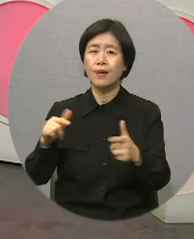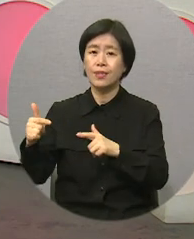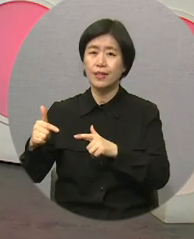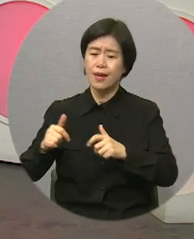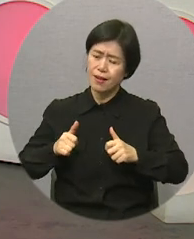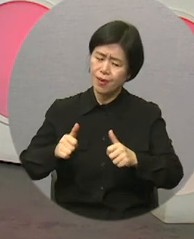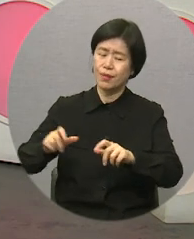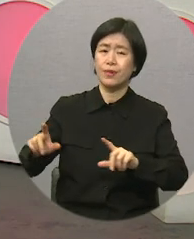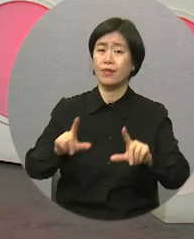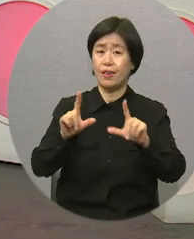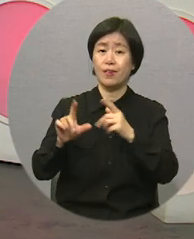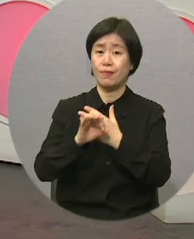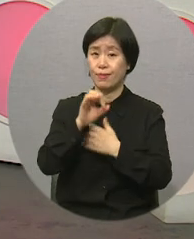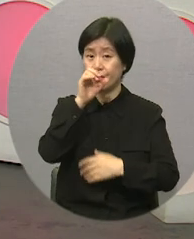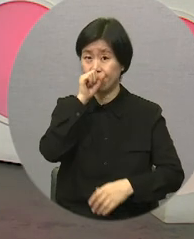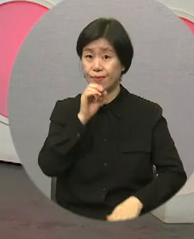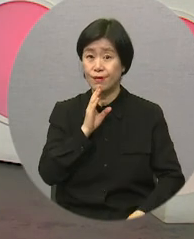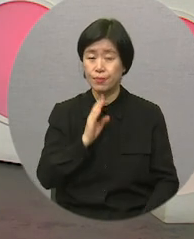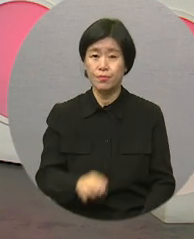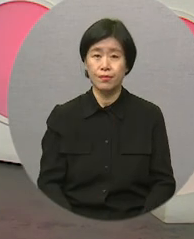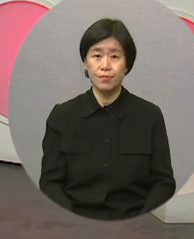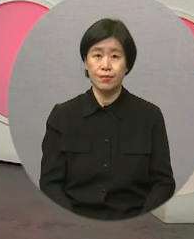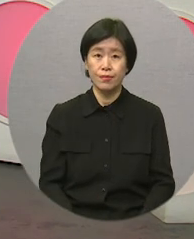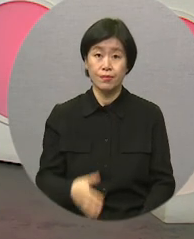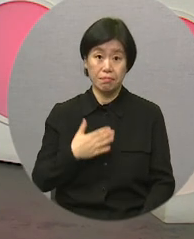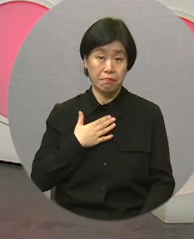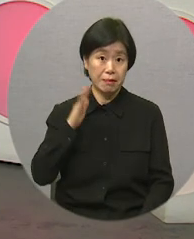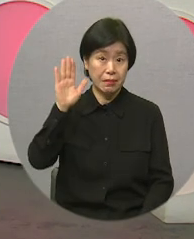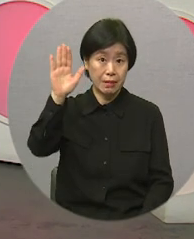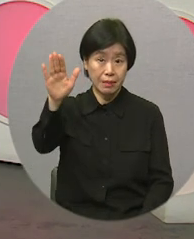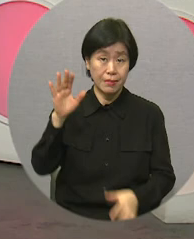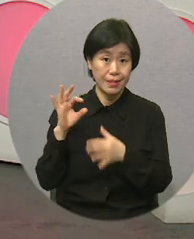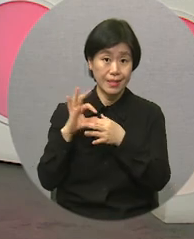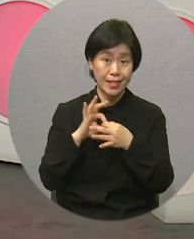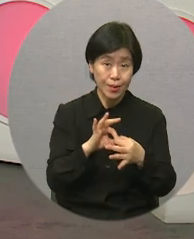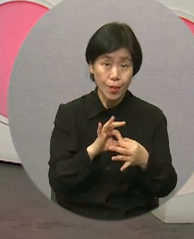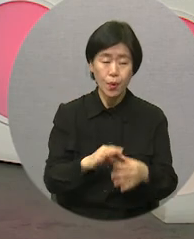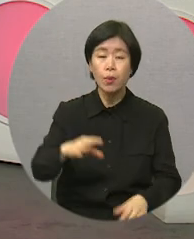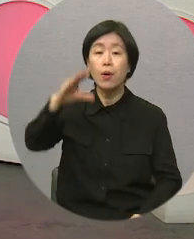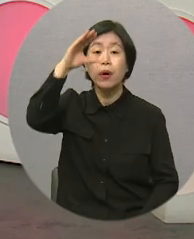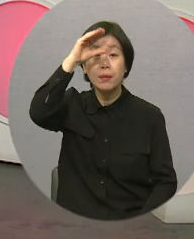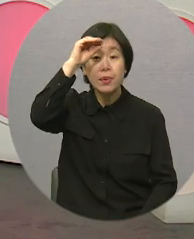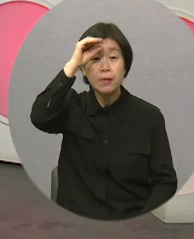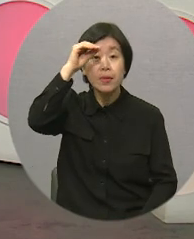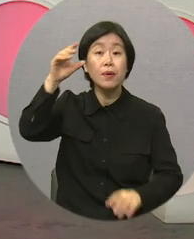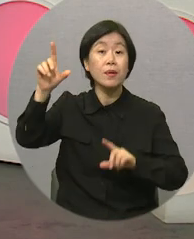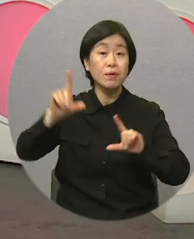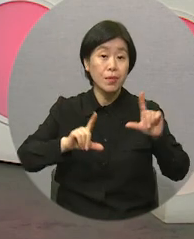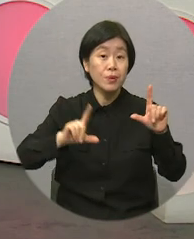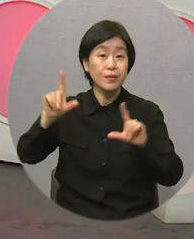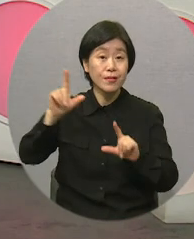뭐 여러 가지 공부가 있으니까 준호는 앞으로 계속 열심히 모범적으로